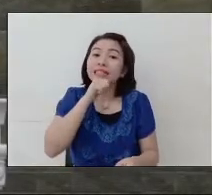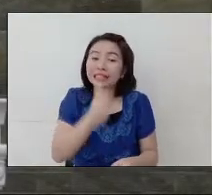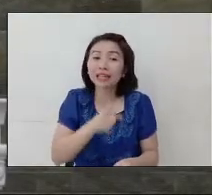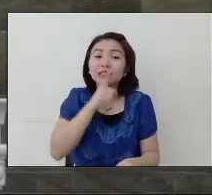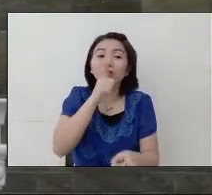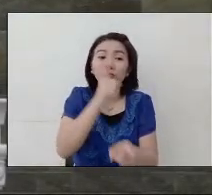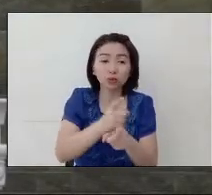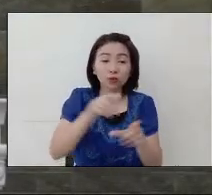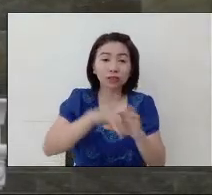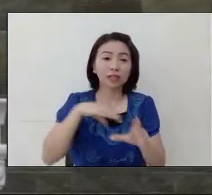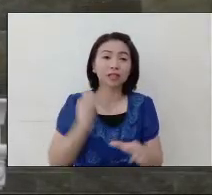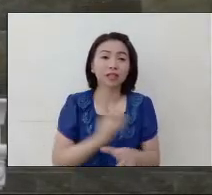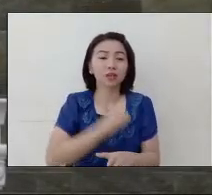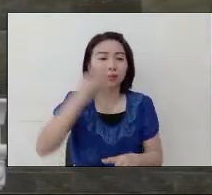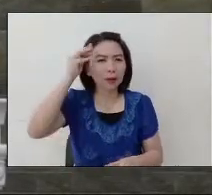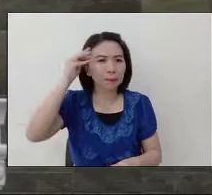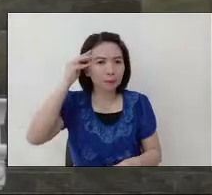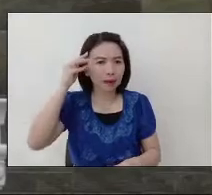ng katotohanan.